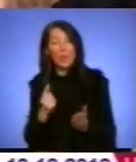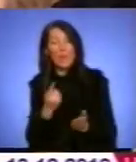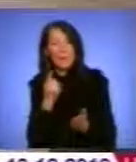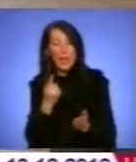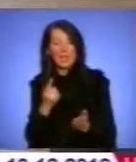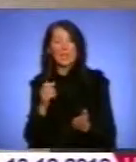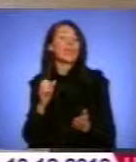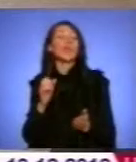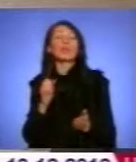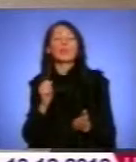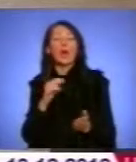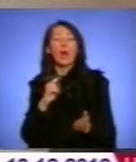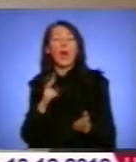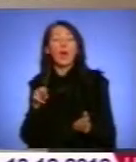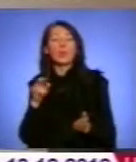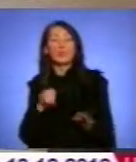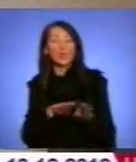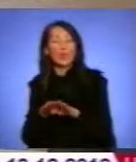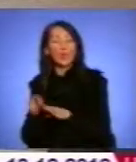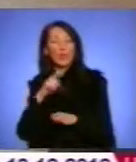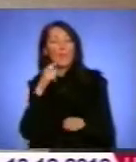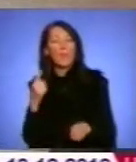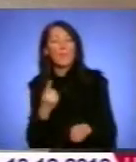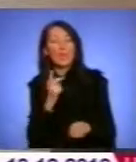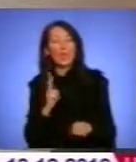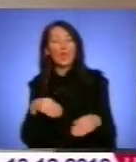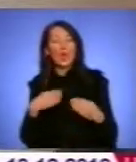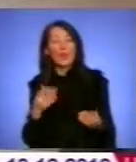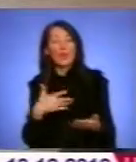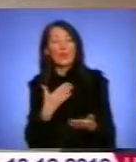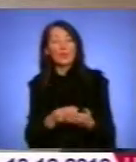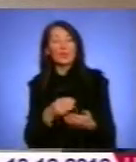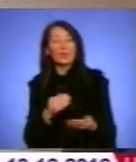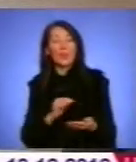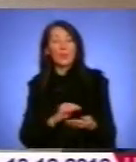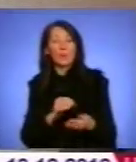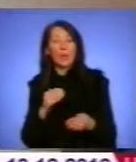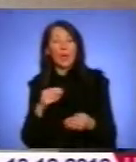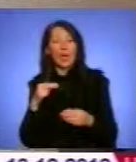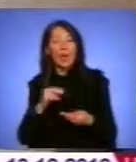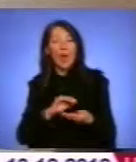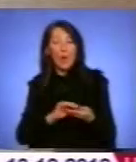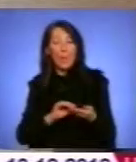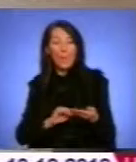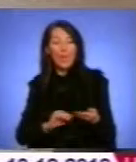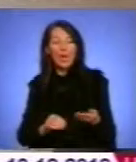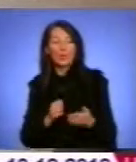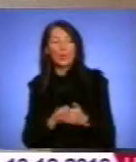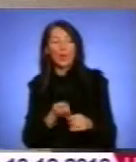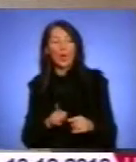Україні. Першим, хто подав свою працю до цього журналу